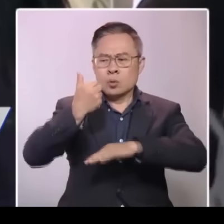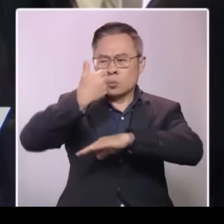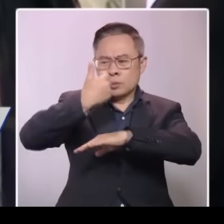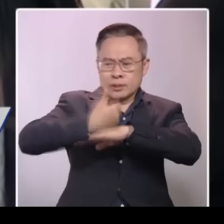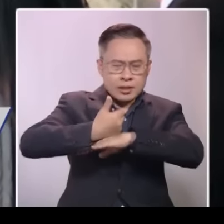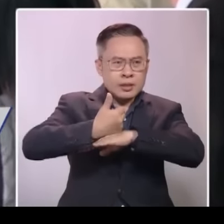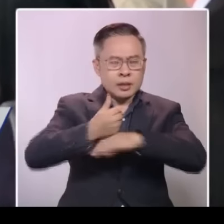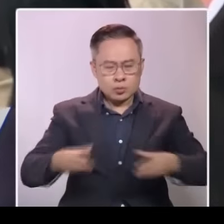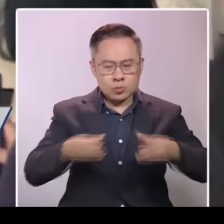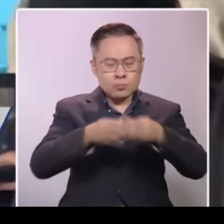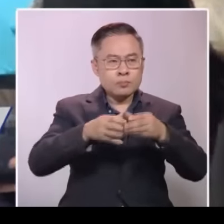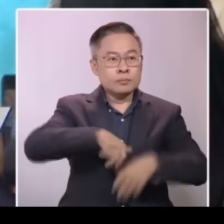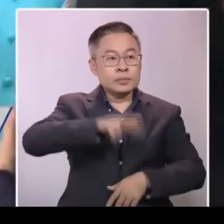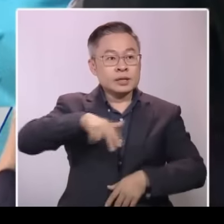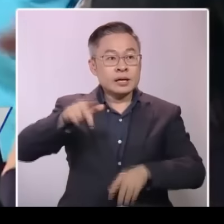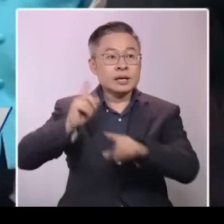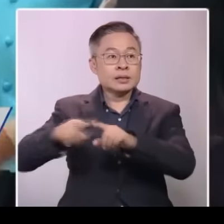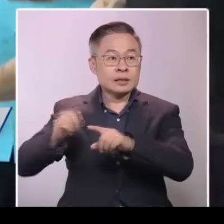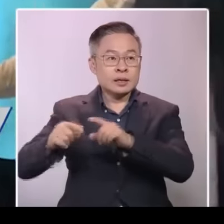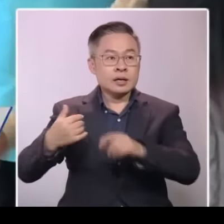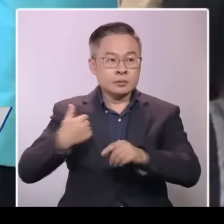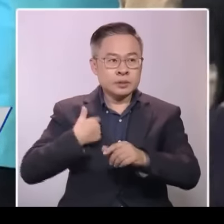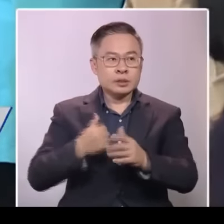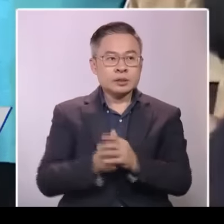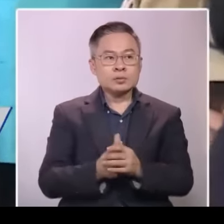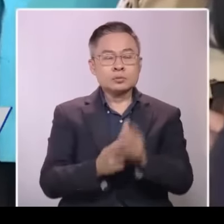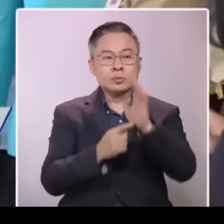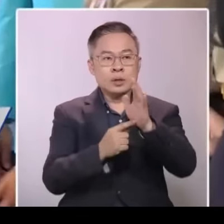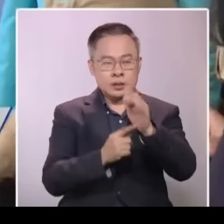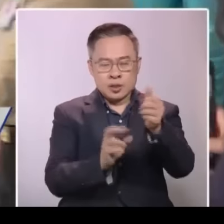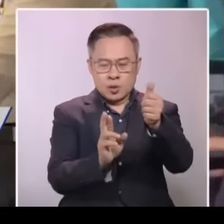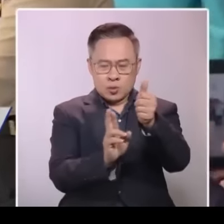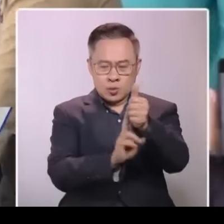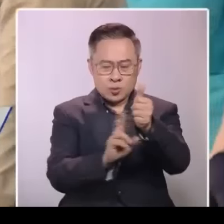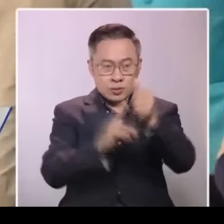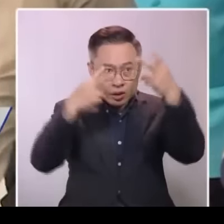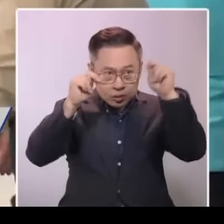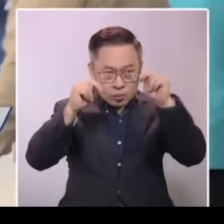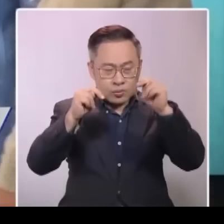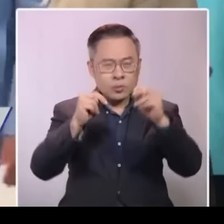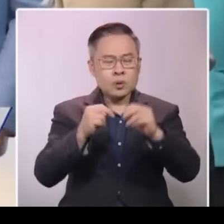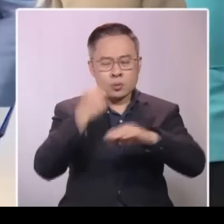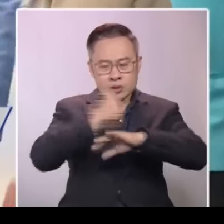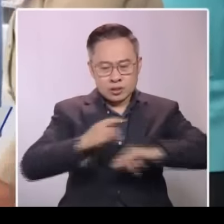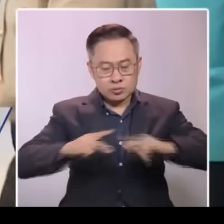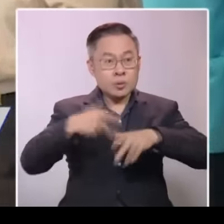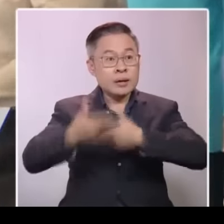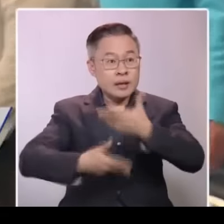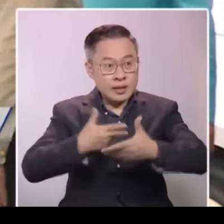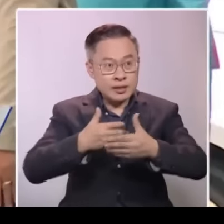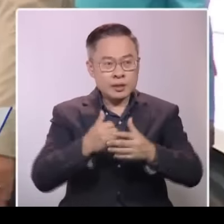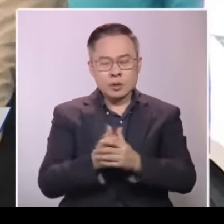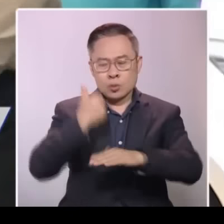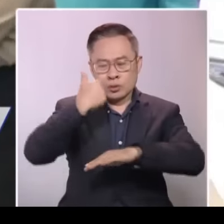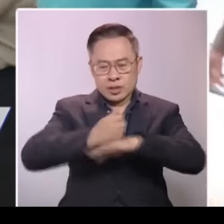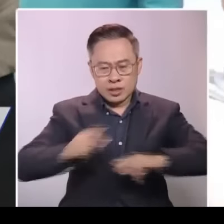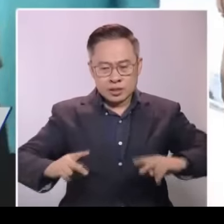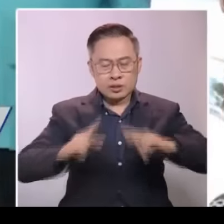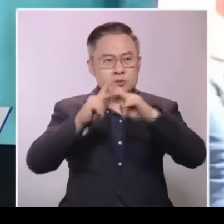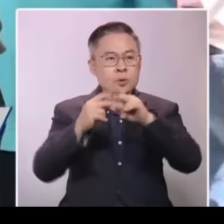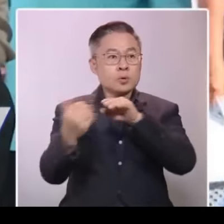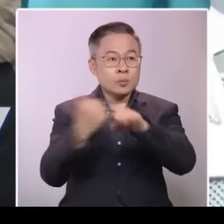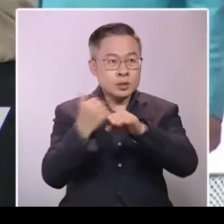ภูมิธรรมเวชยชัยปฏิบัติหน้าที่นายกรัฐมนตรีคุณสุริยะจึงรุ่งเรืองกิจรองนายกรัฐมนตรีแล้วก็รัฐมนตรีว่าการกระทรวงคมนา